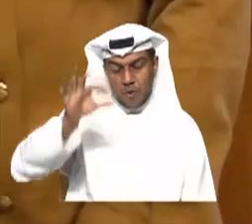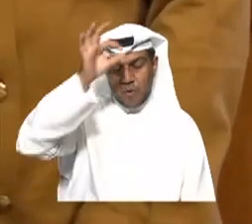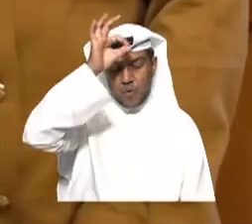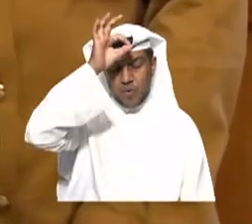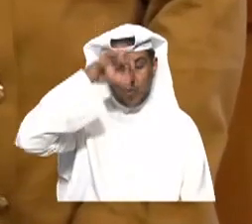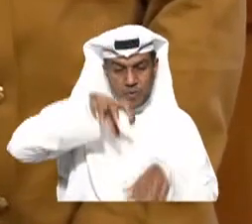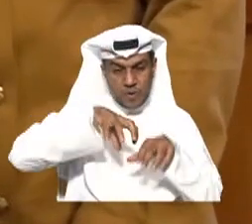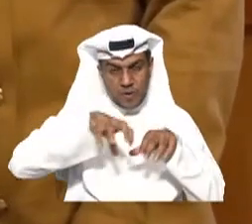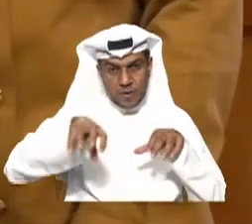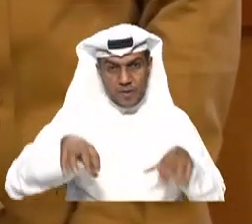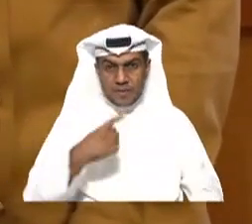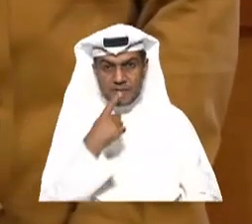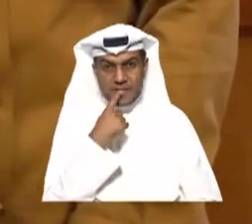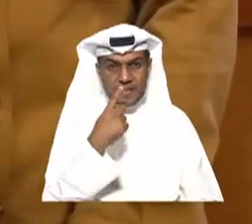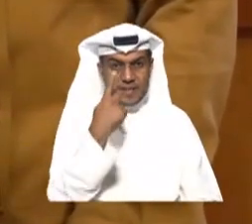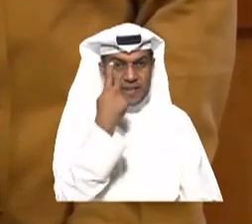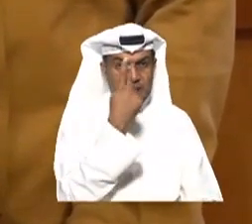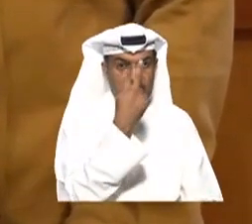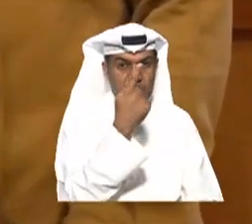للعام الدراسي